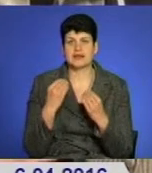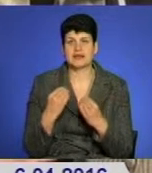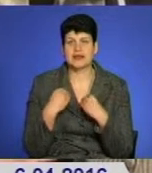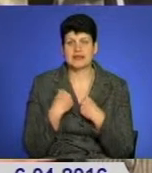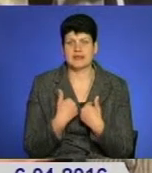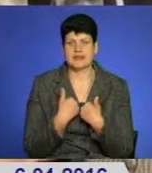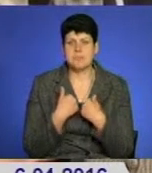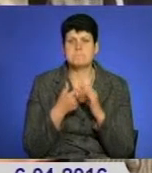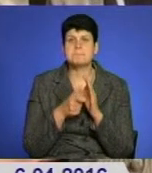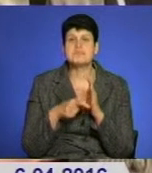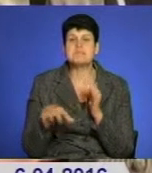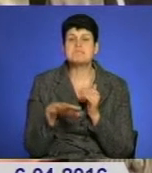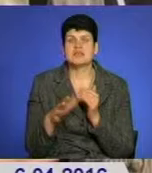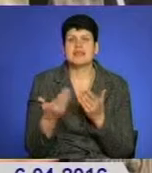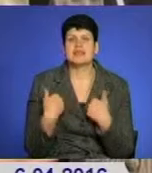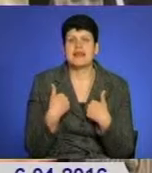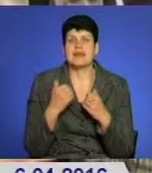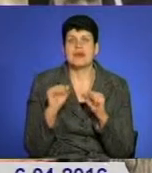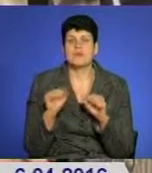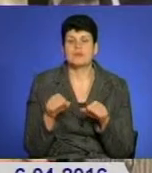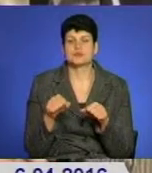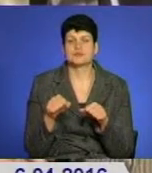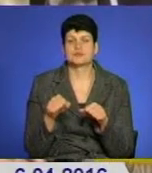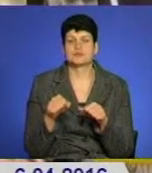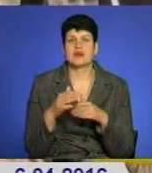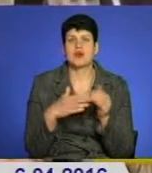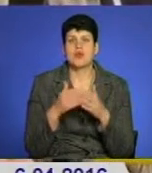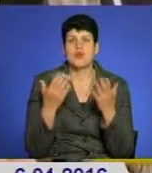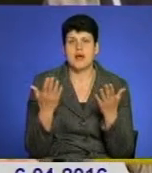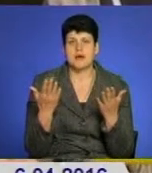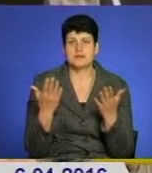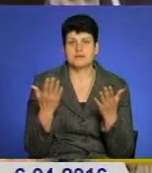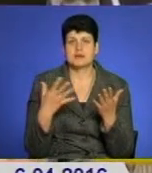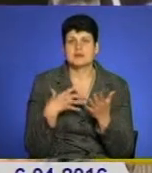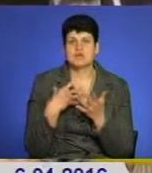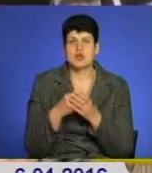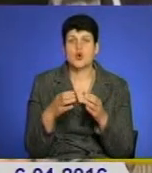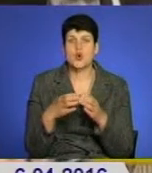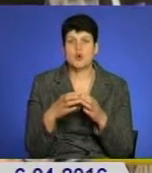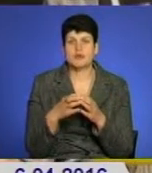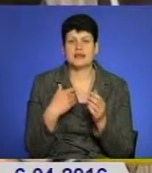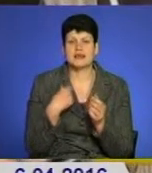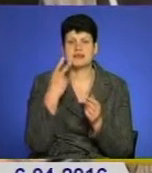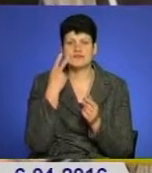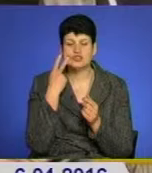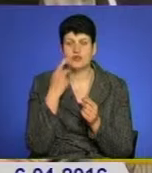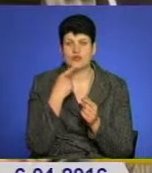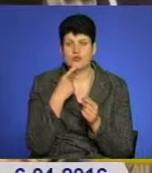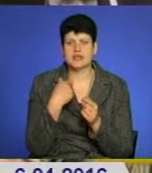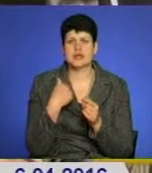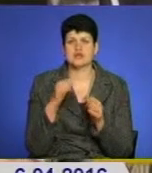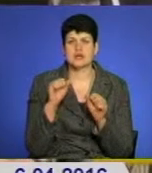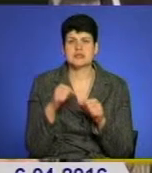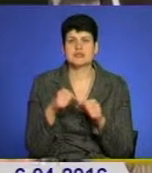першу чергу приміщення, де би я могла тими руками під своєю командою, бо я все кажу, якщо я зложу